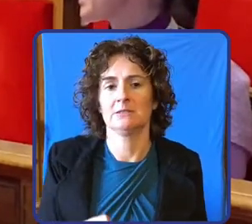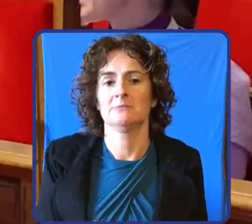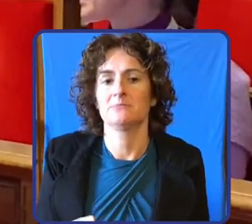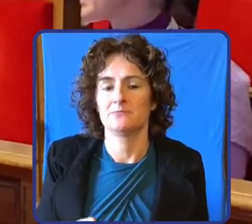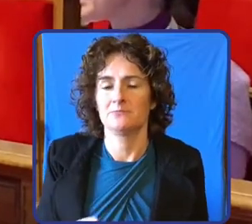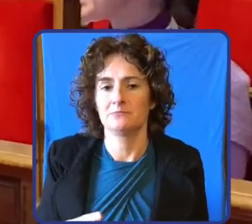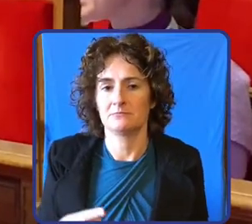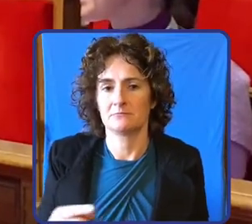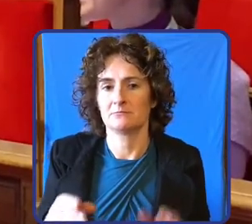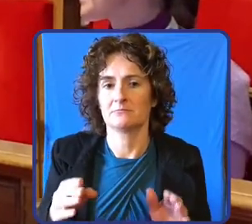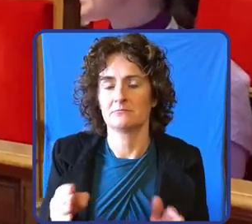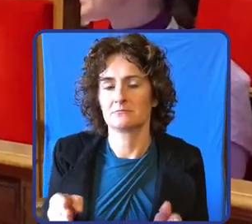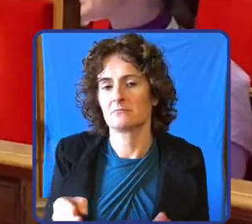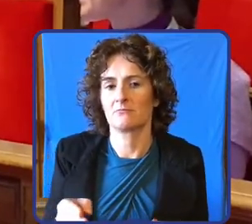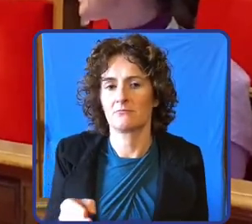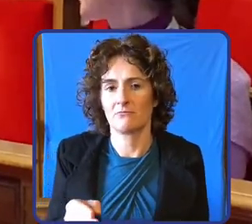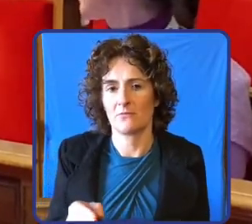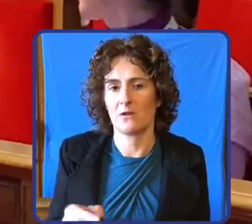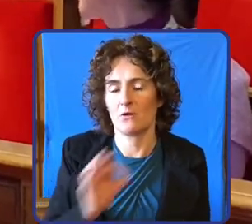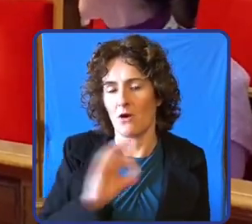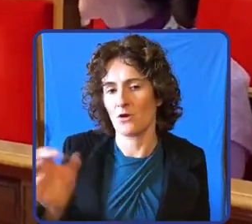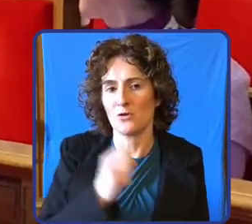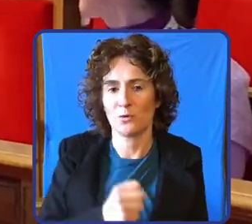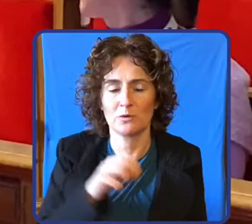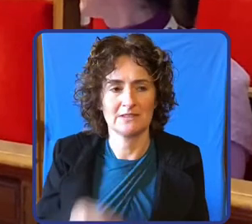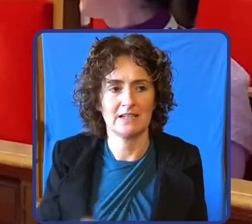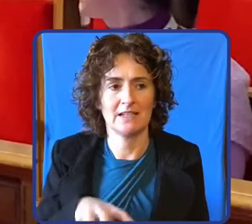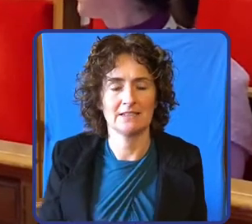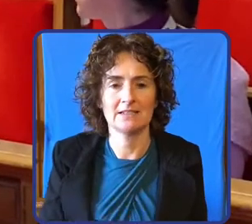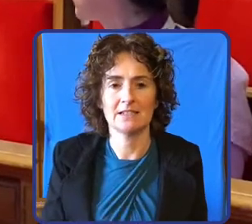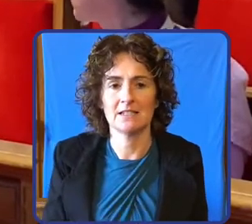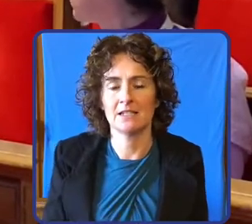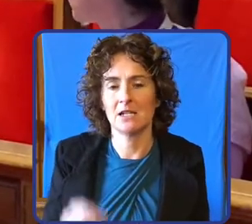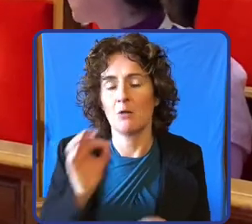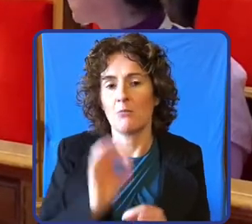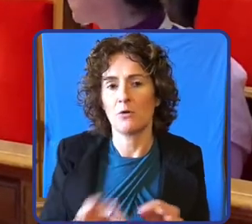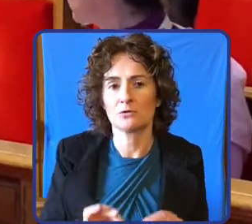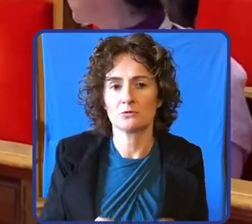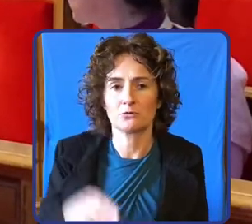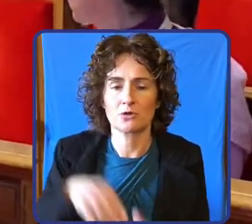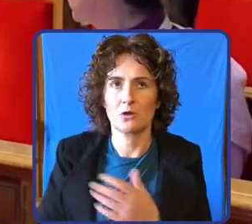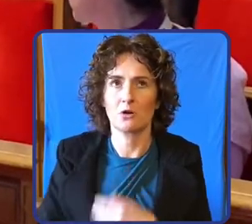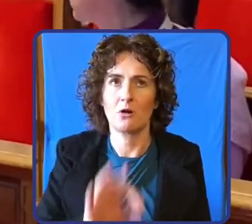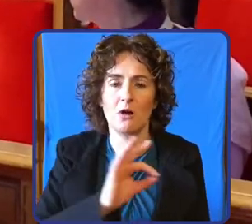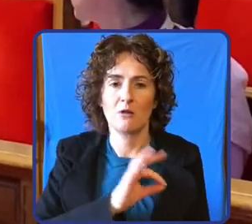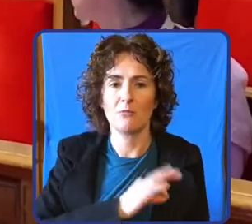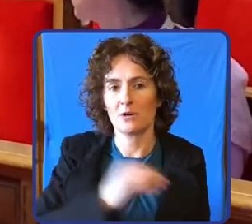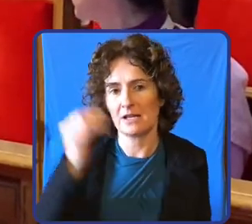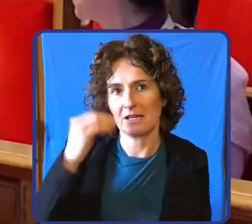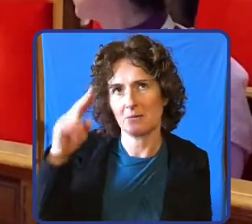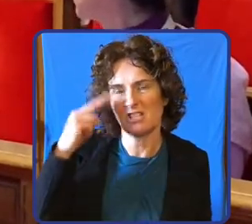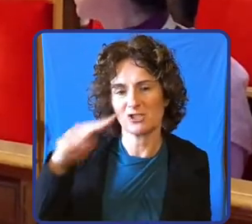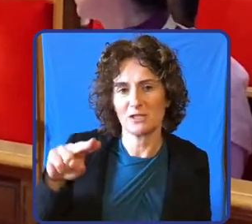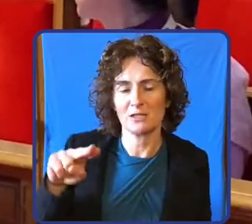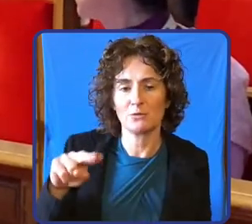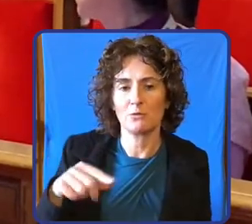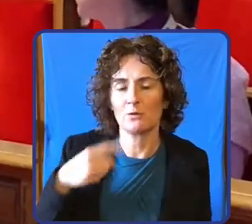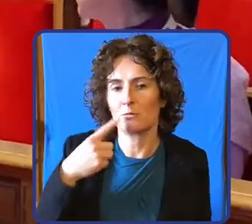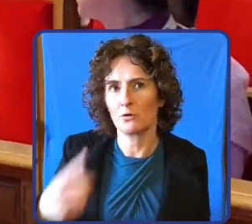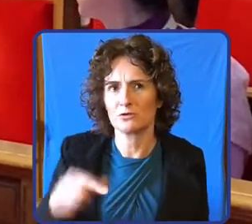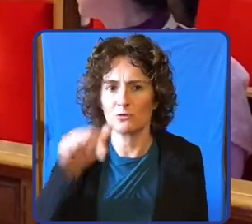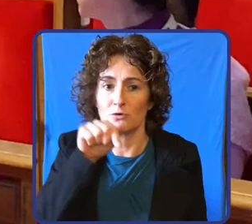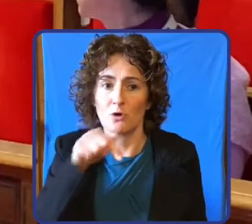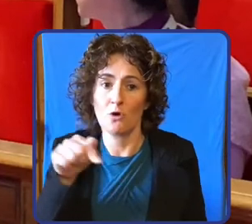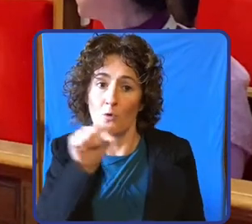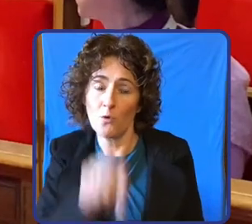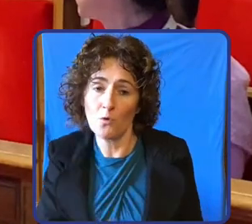ez de hogy akkor konkrét legyek. Alpolgármester úr egyrészt arról beszélt, hogy ő akar írni egy levelet. Nem gondolom,